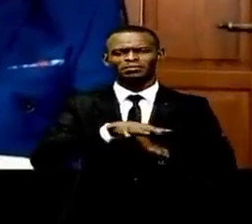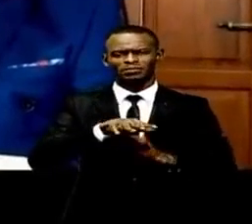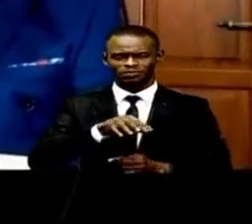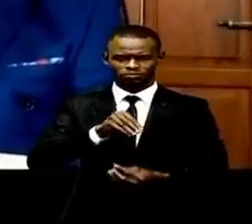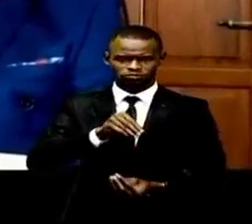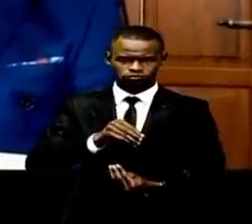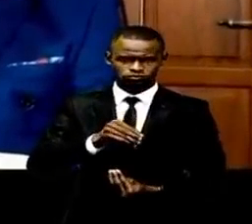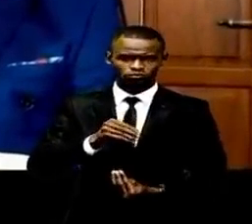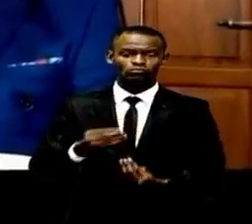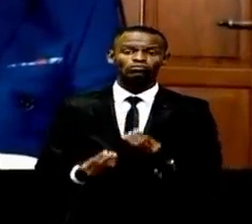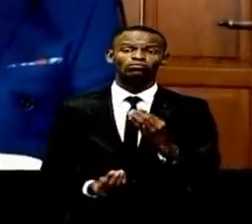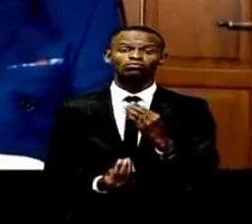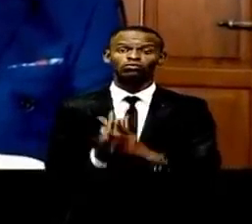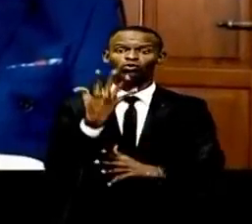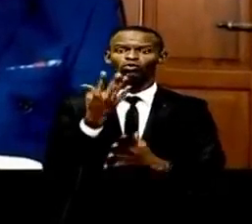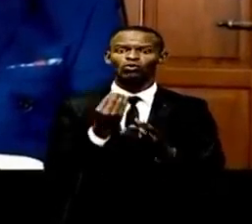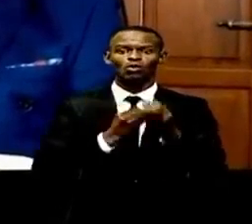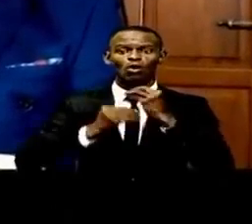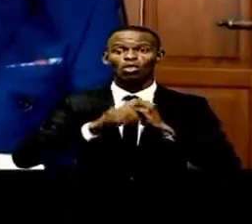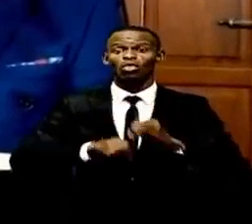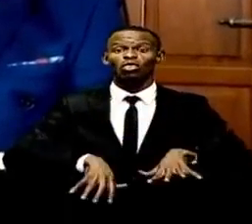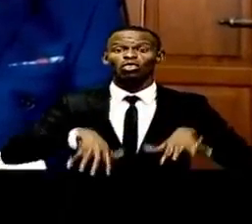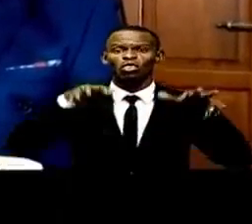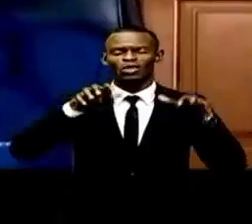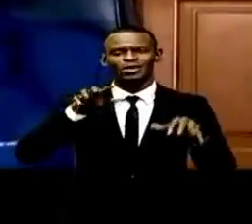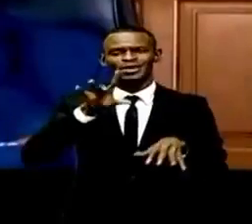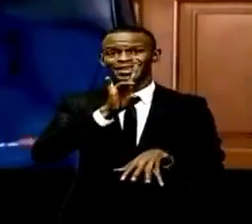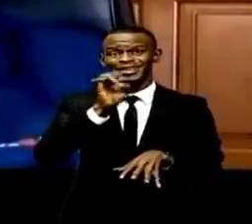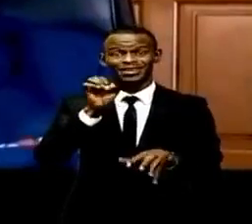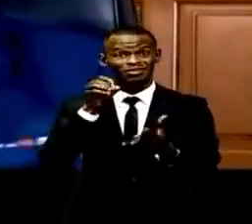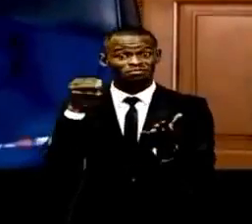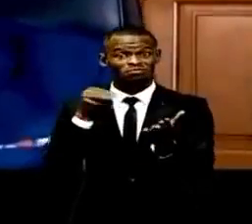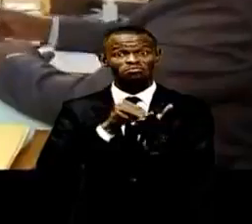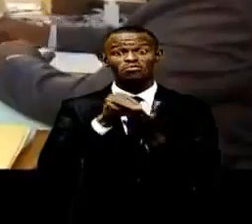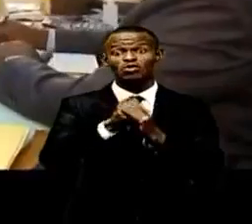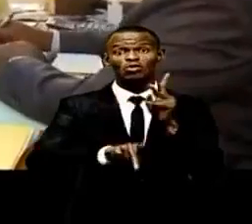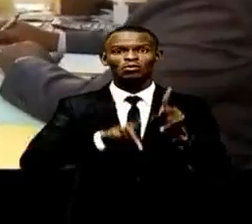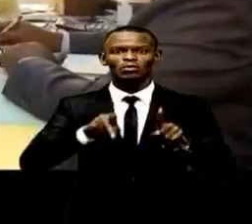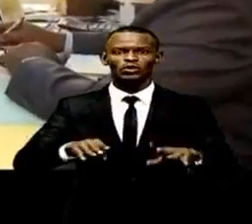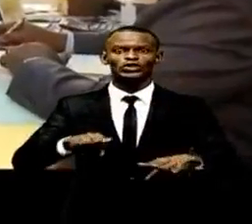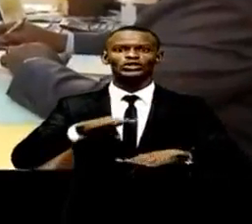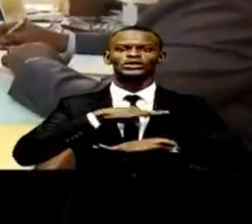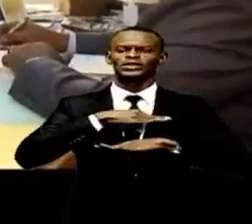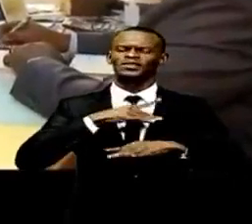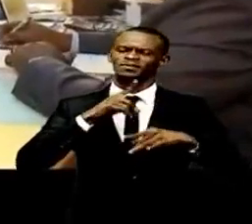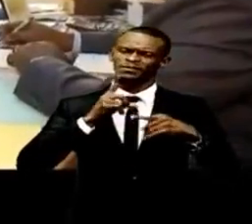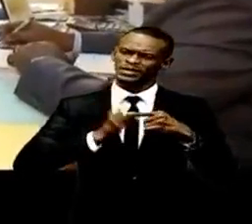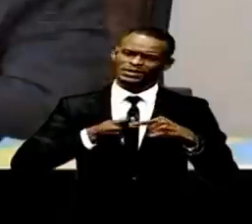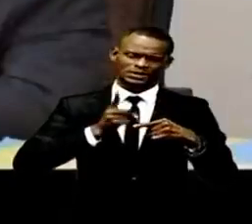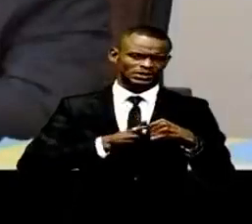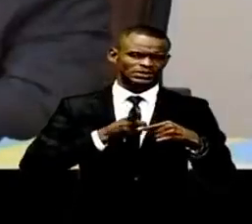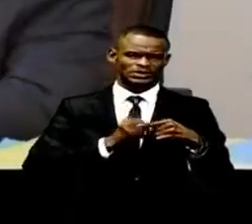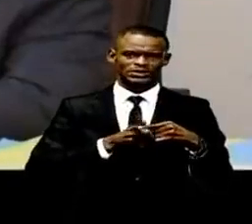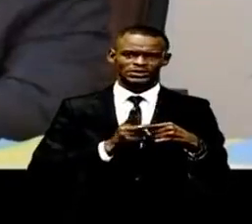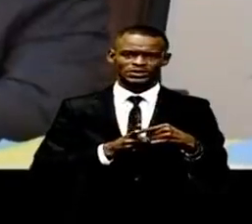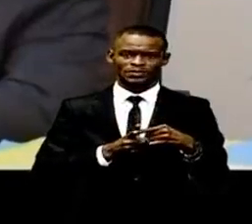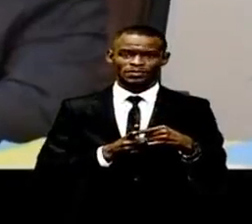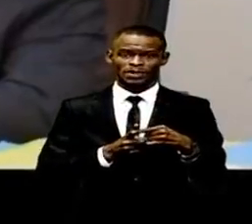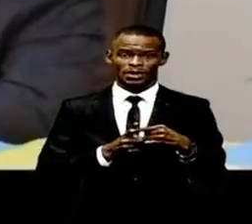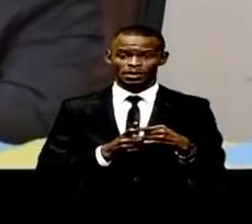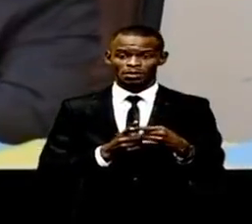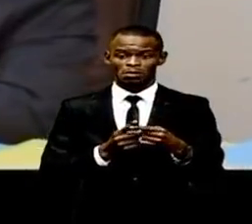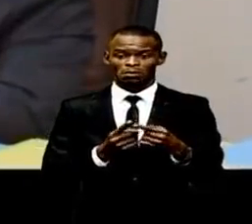de plus de 80 millions d'habitants. En recourant à l'importation de produits pour lesquels ils disposent d'un